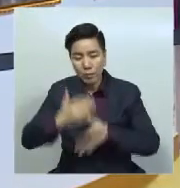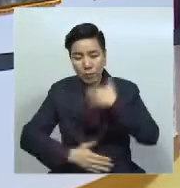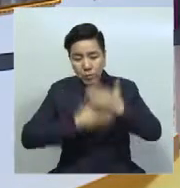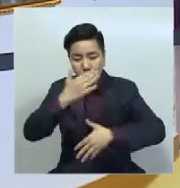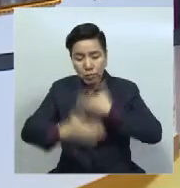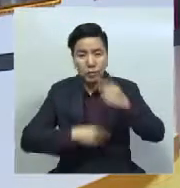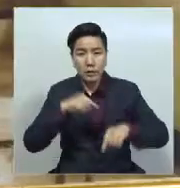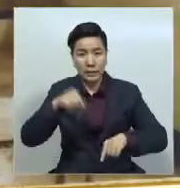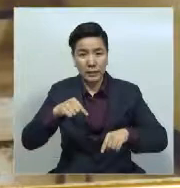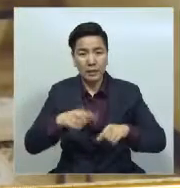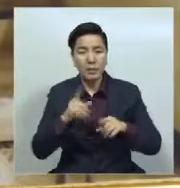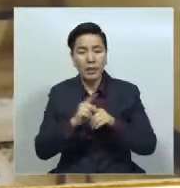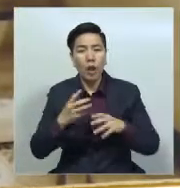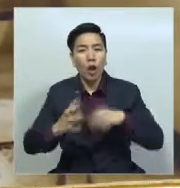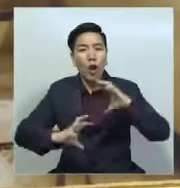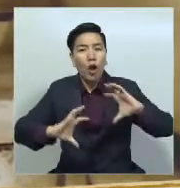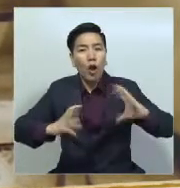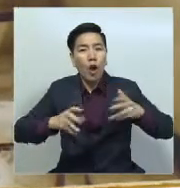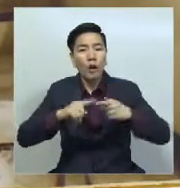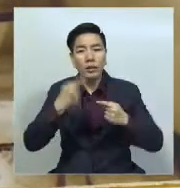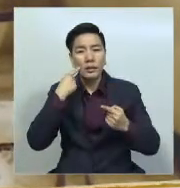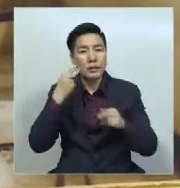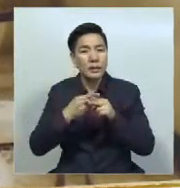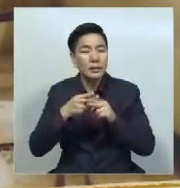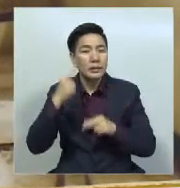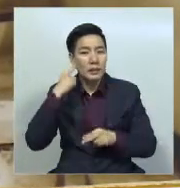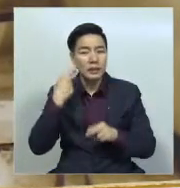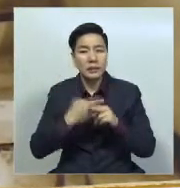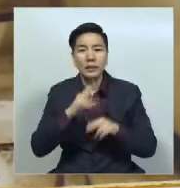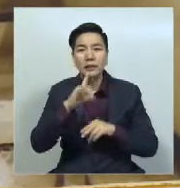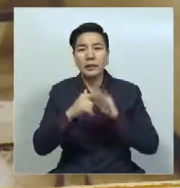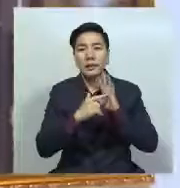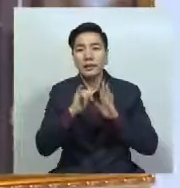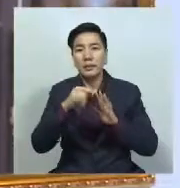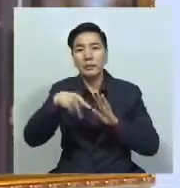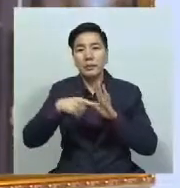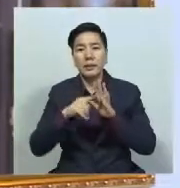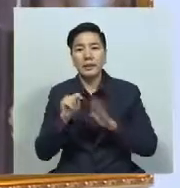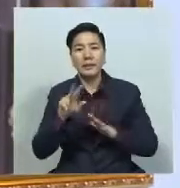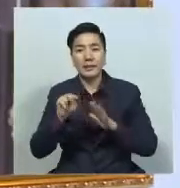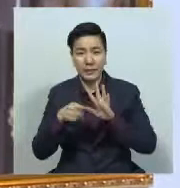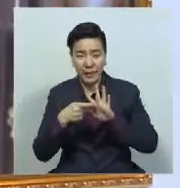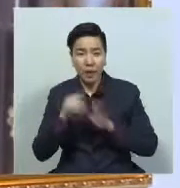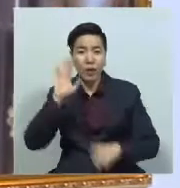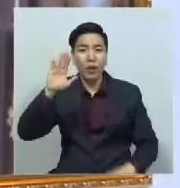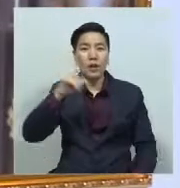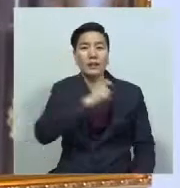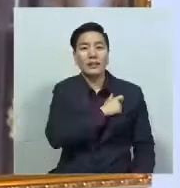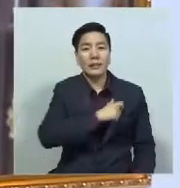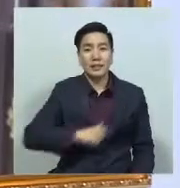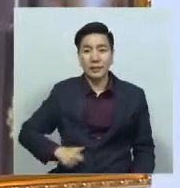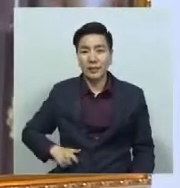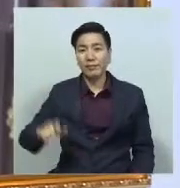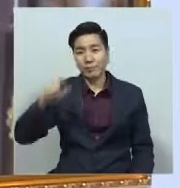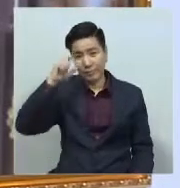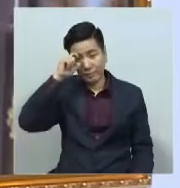น้ำหมุนช้าแบบทุ่นลอยหรือที่เราคุ้นหูกันว่ากังหันน้ำชัยพัฒนาแด่พระบาทสมเด็จพระประมินทร